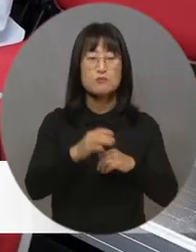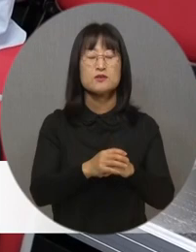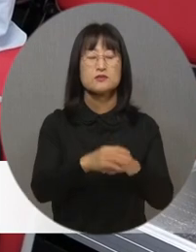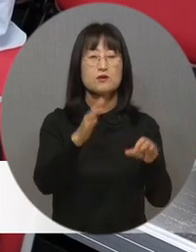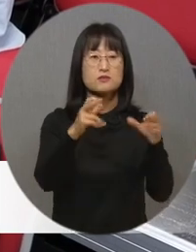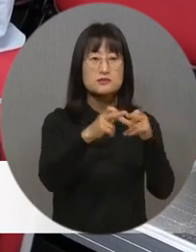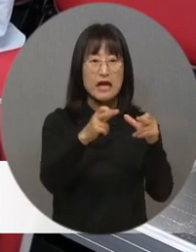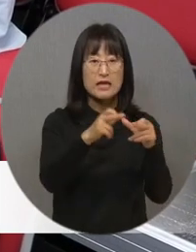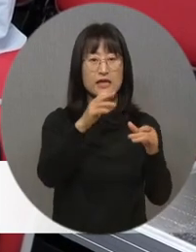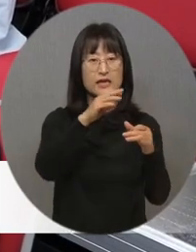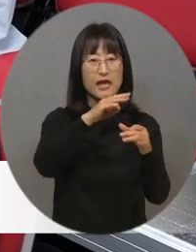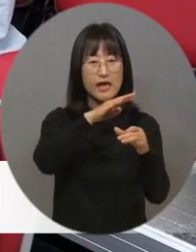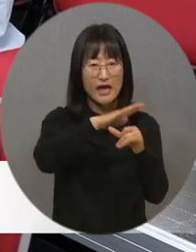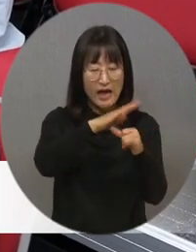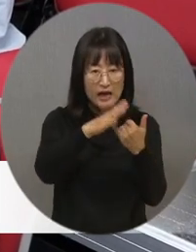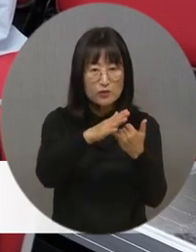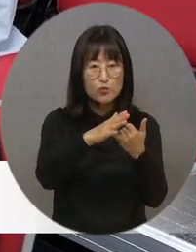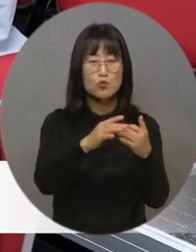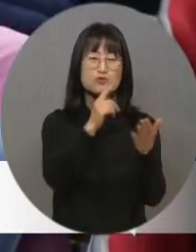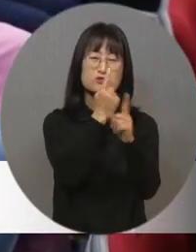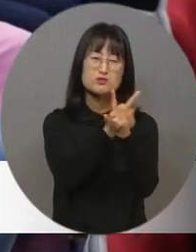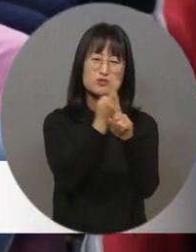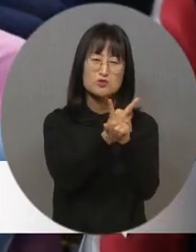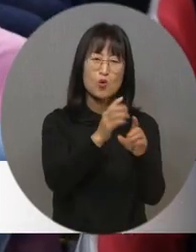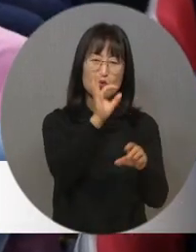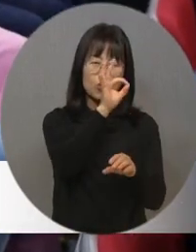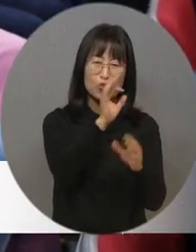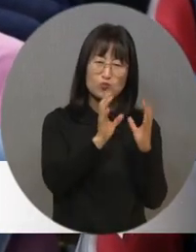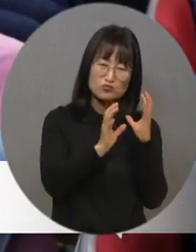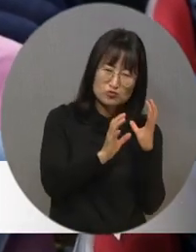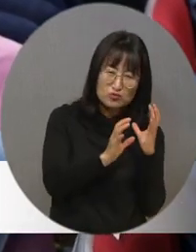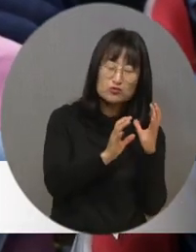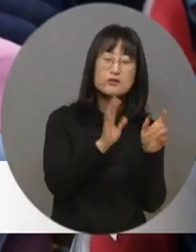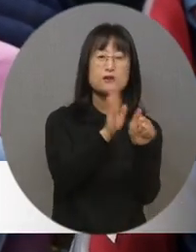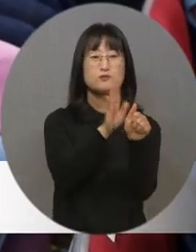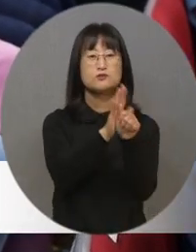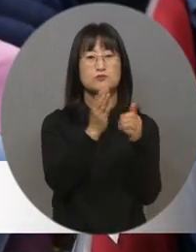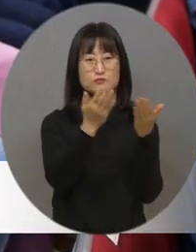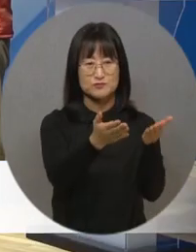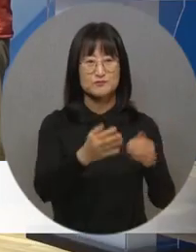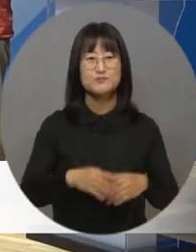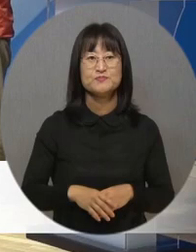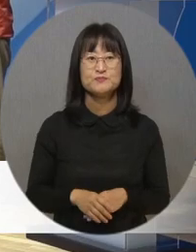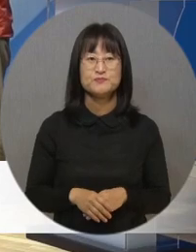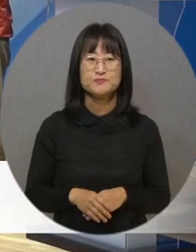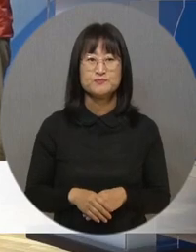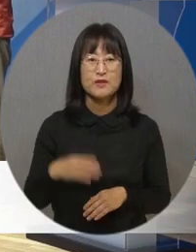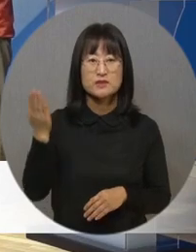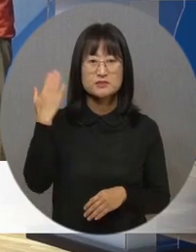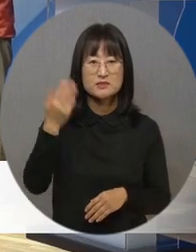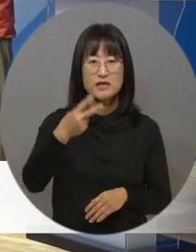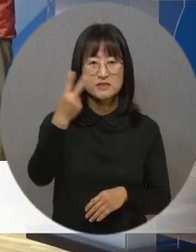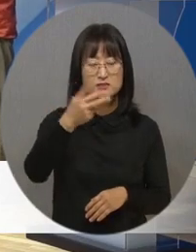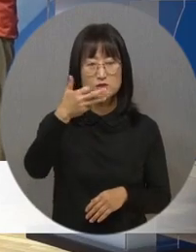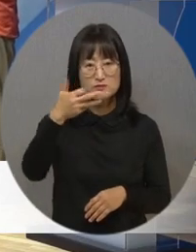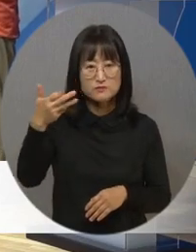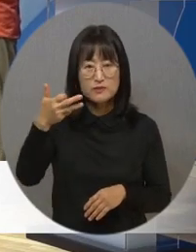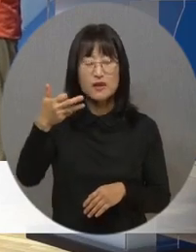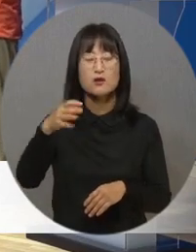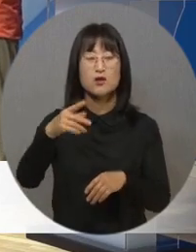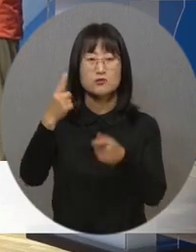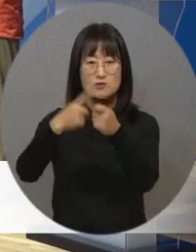치료에 대한 가족의 부담을 경감시키며 큰 호응을 얻고 있습니다 지난 2018년 일기를